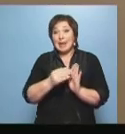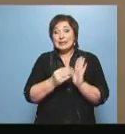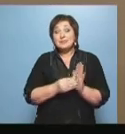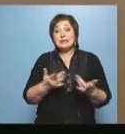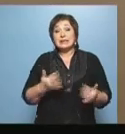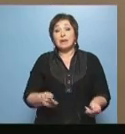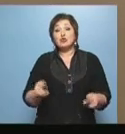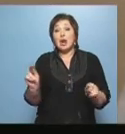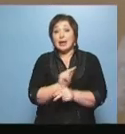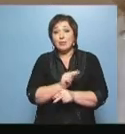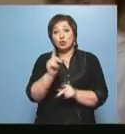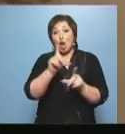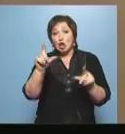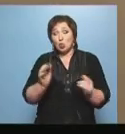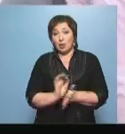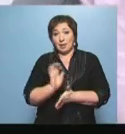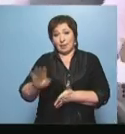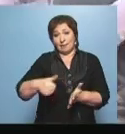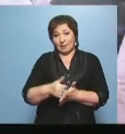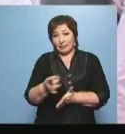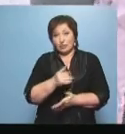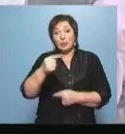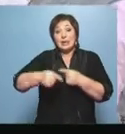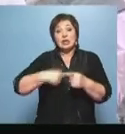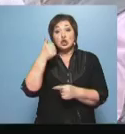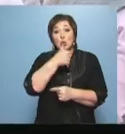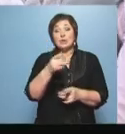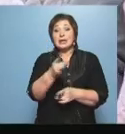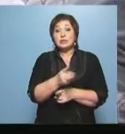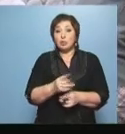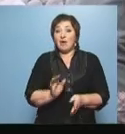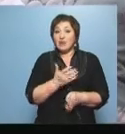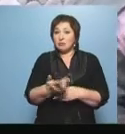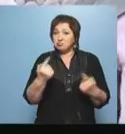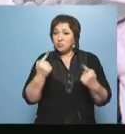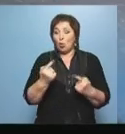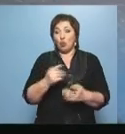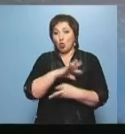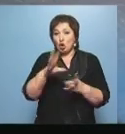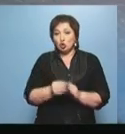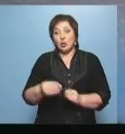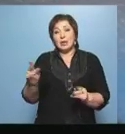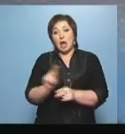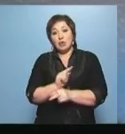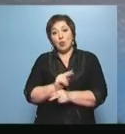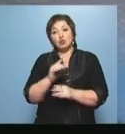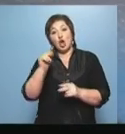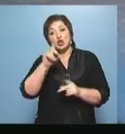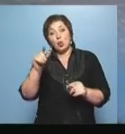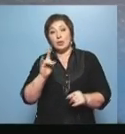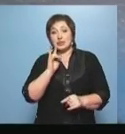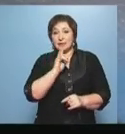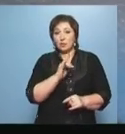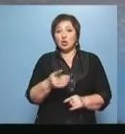требующих ремонта школ направит главе Удмуртии. На следующий год республика выделяет рекордную сумму на ремонт школ и детсадов. Регион потратит на